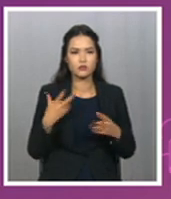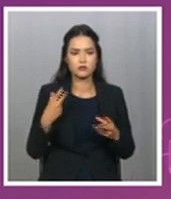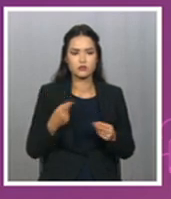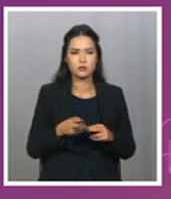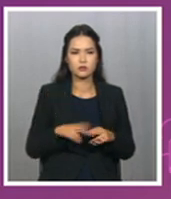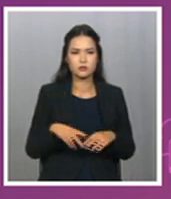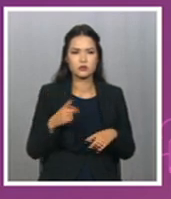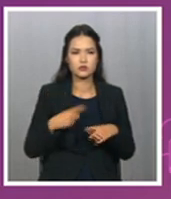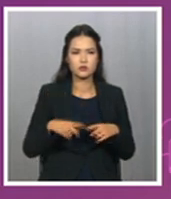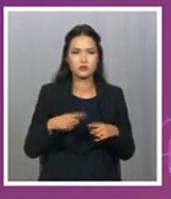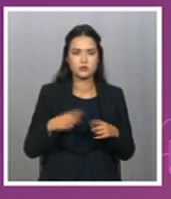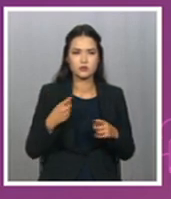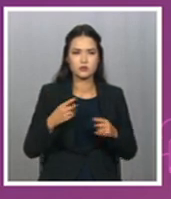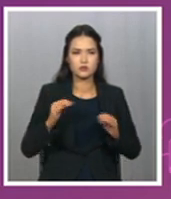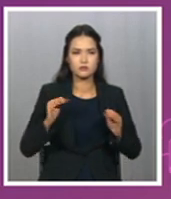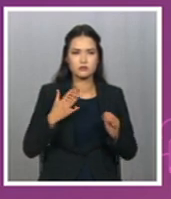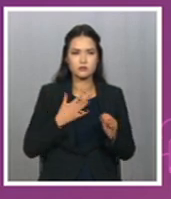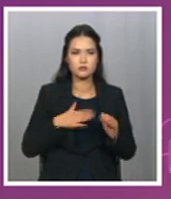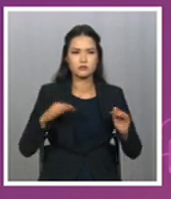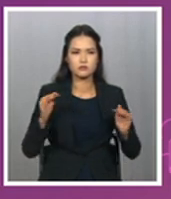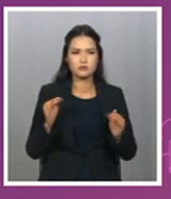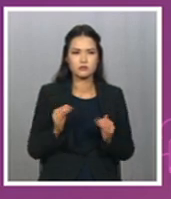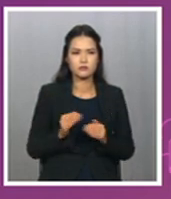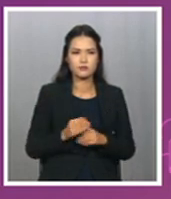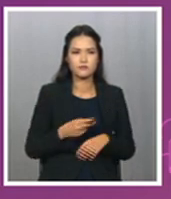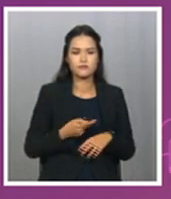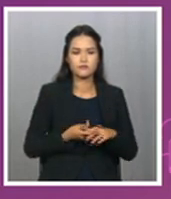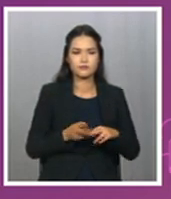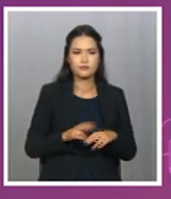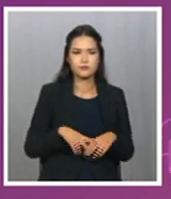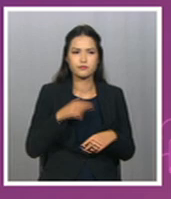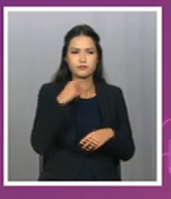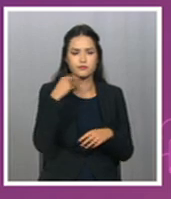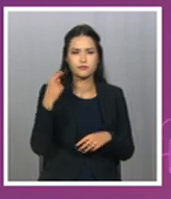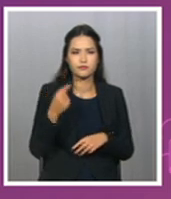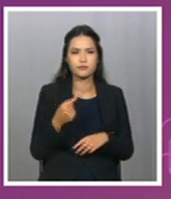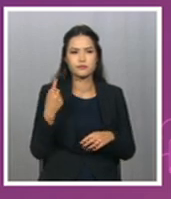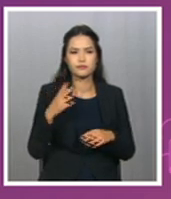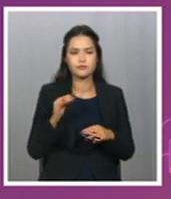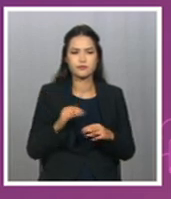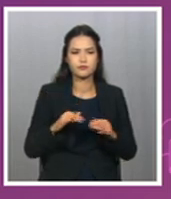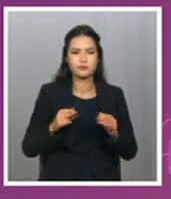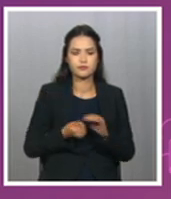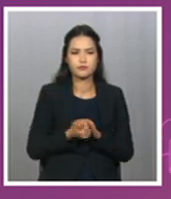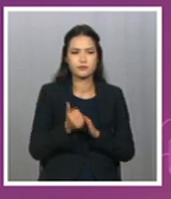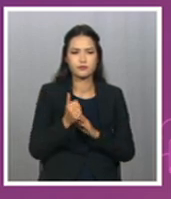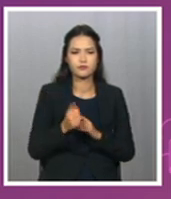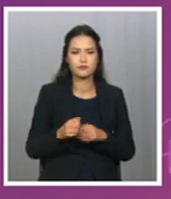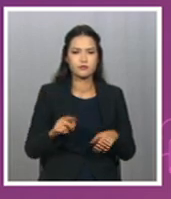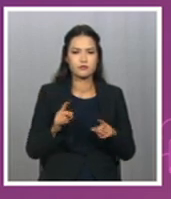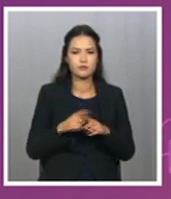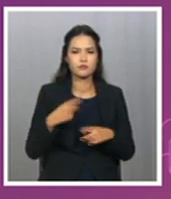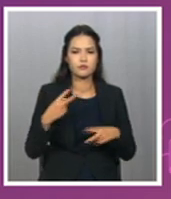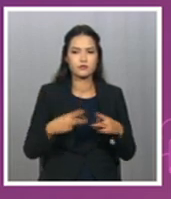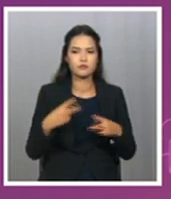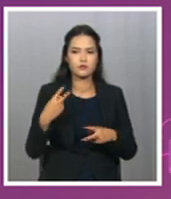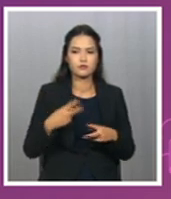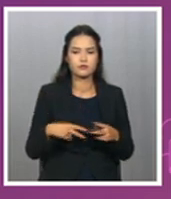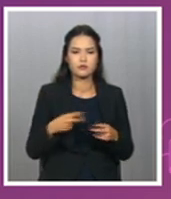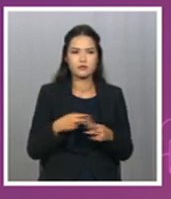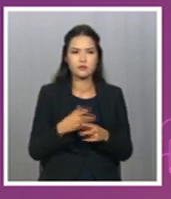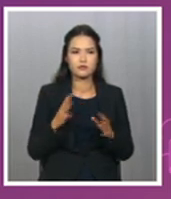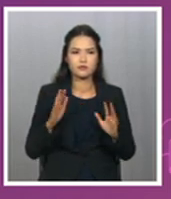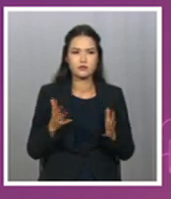жылдамдығы біртіндеп азаяды және ең үлкен ауытқу нүктелерінде дене бір сәтке тоқтайды. Дене тепе-теңдік күйден өткен кезде